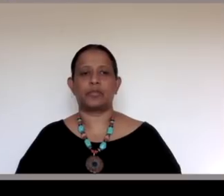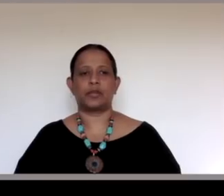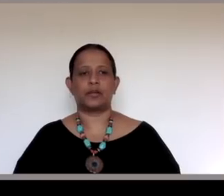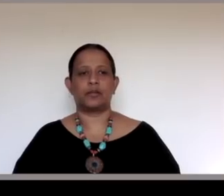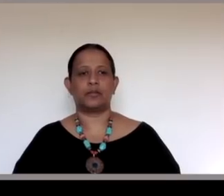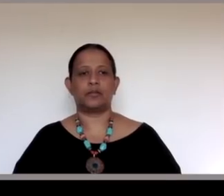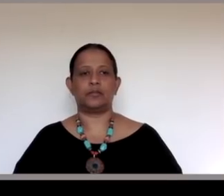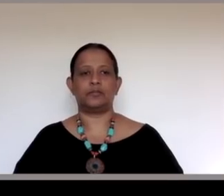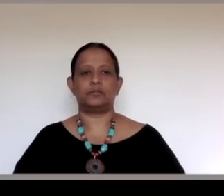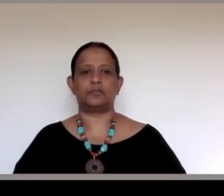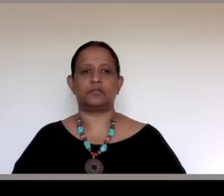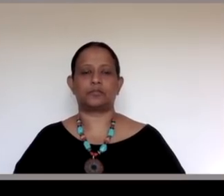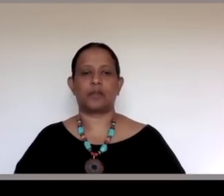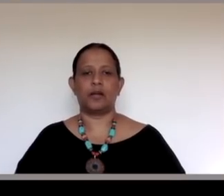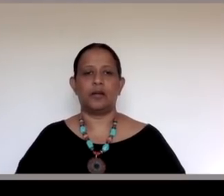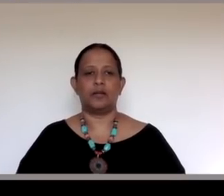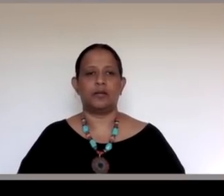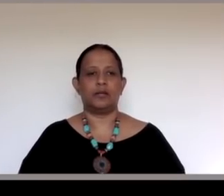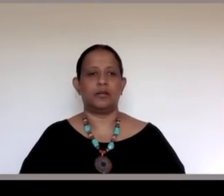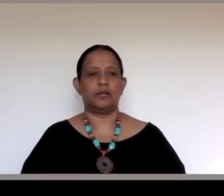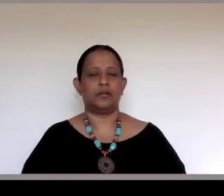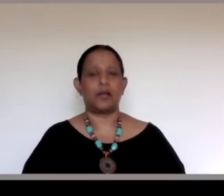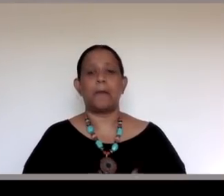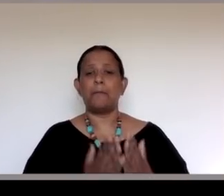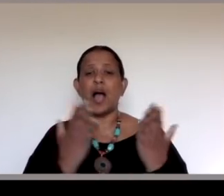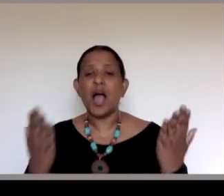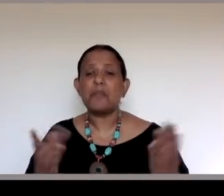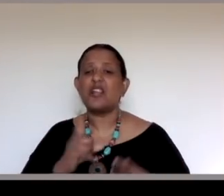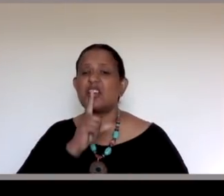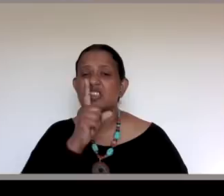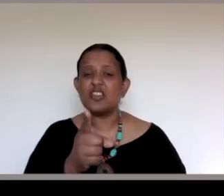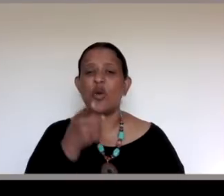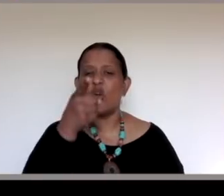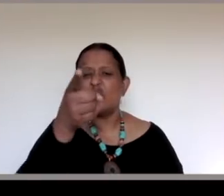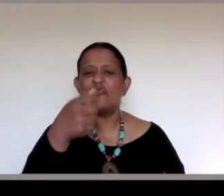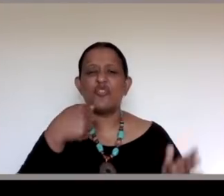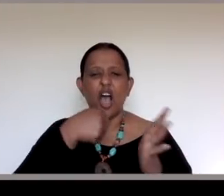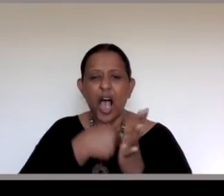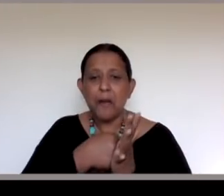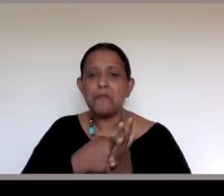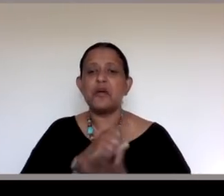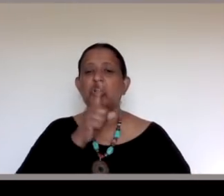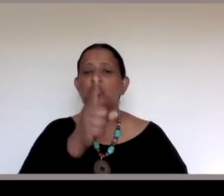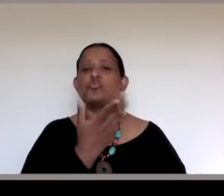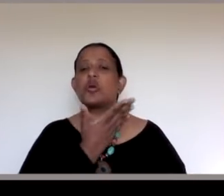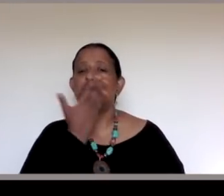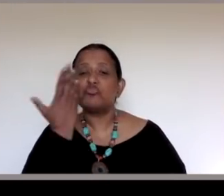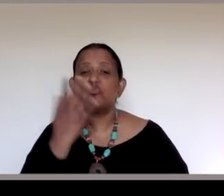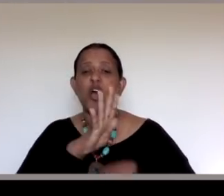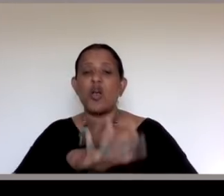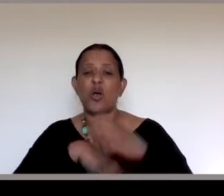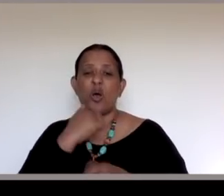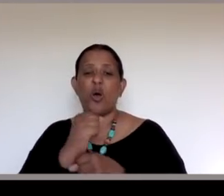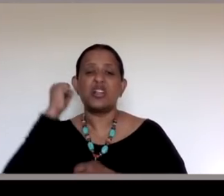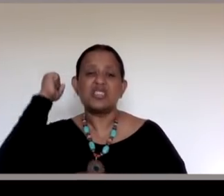குப்பைகளுக்காக போய் அவர் சிலுவையிலே தன் ஜீவனை கொடுக்கவில்லை. உன்வஹான்சே ஜீவிதே பூஜா கரே மனுஷ்யன் வெனுவென். அவர் மனிதர்களுக்காக ஜீவனை தியாகமாக கொடுத்தார்.